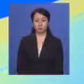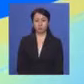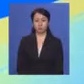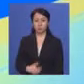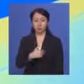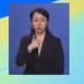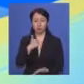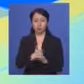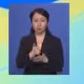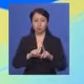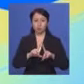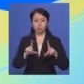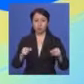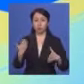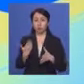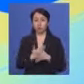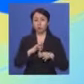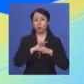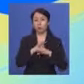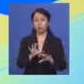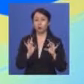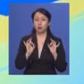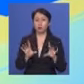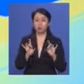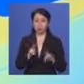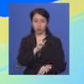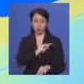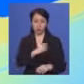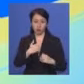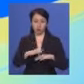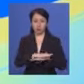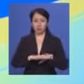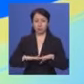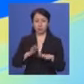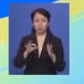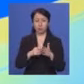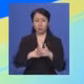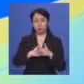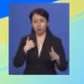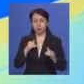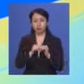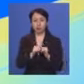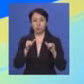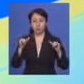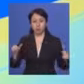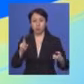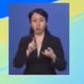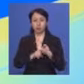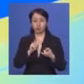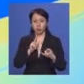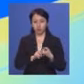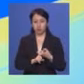По инициативе городского акимата волонтеры проводят разъяснительную работу среди населения с целью предотвращения